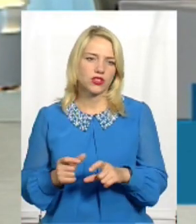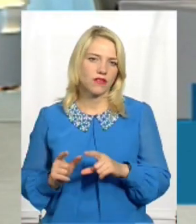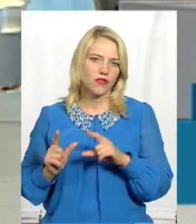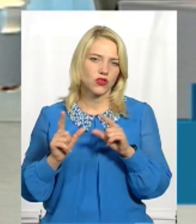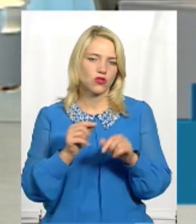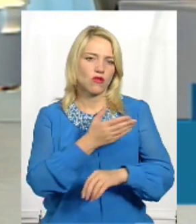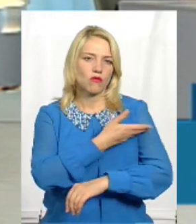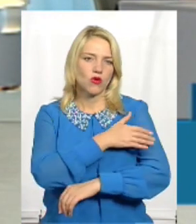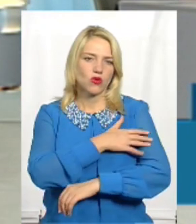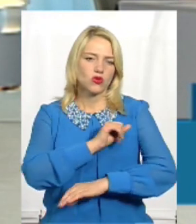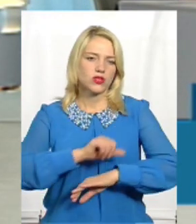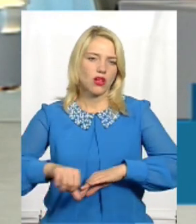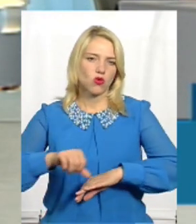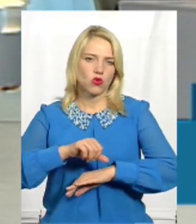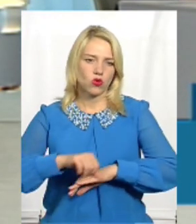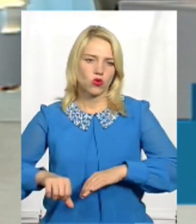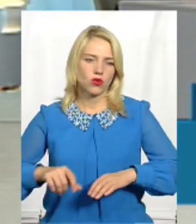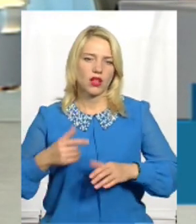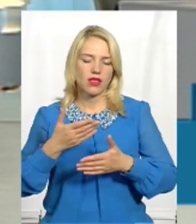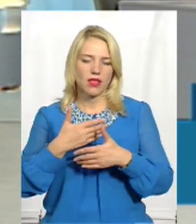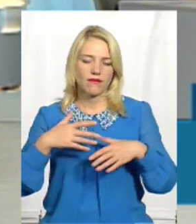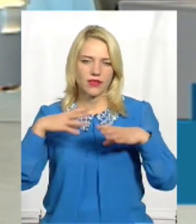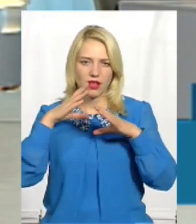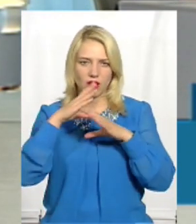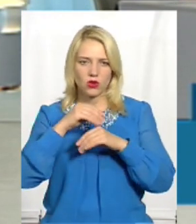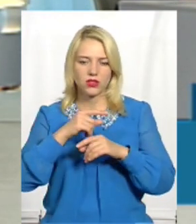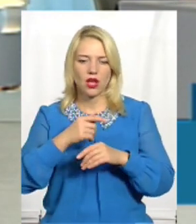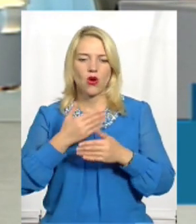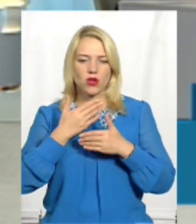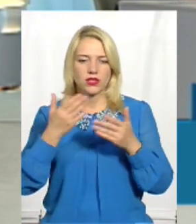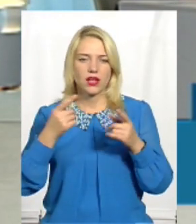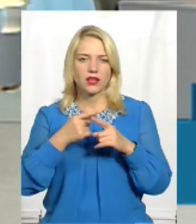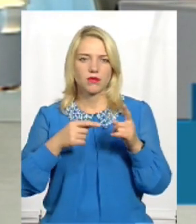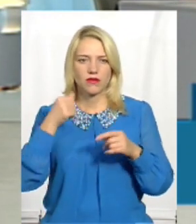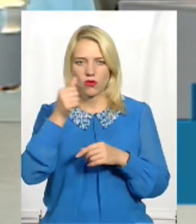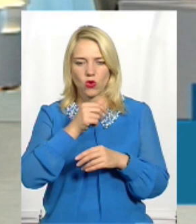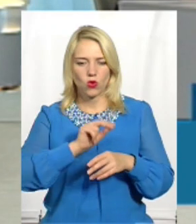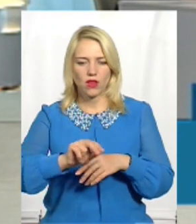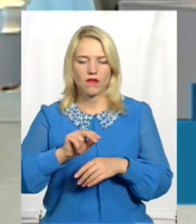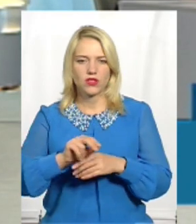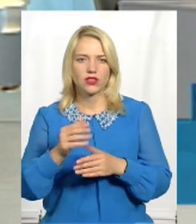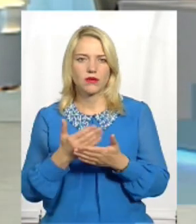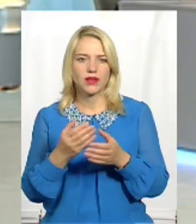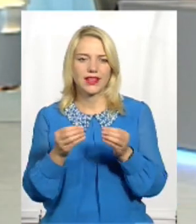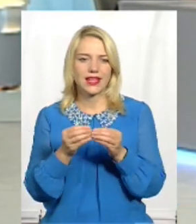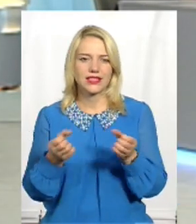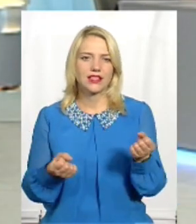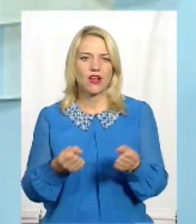в Польщу, їдуть за кордон. Нам вдалося от останні півроку навчити близько